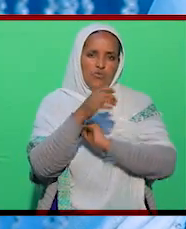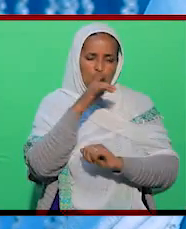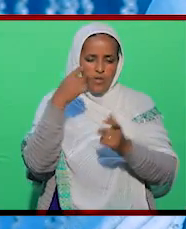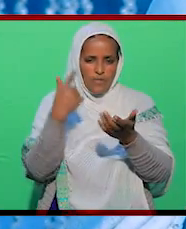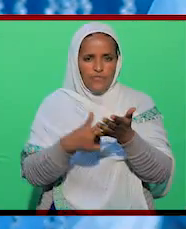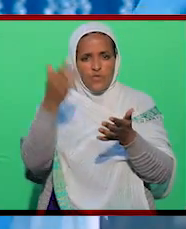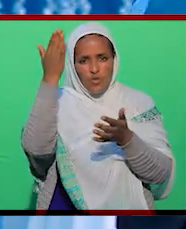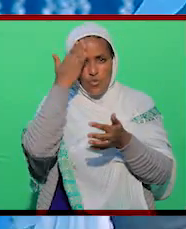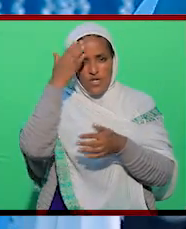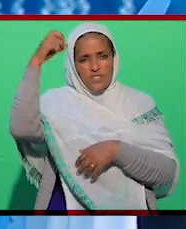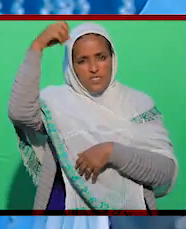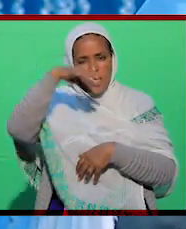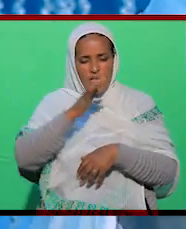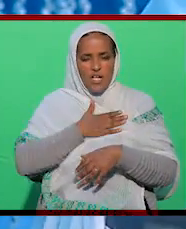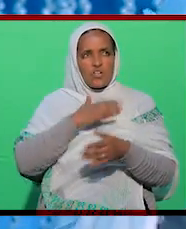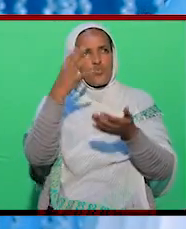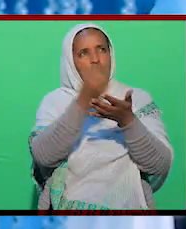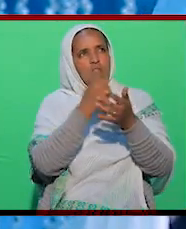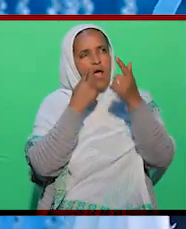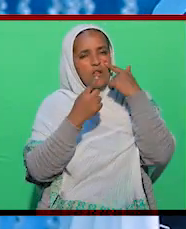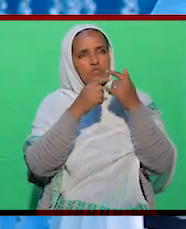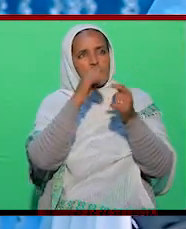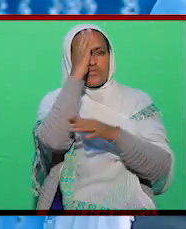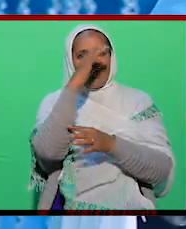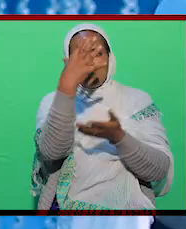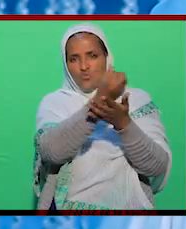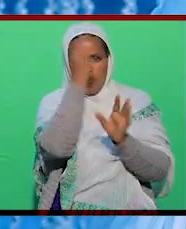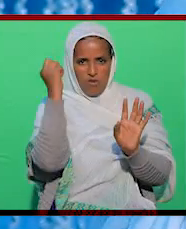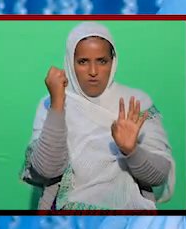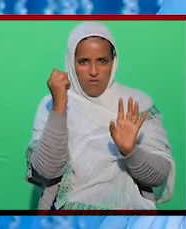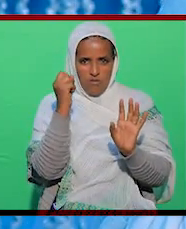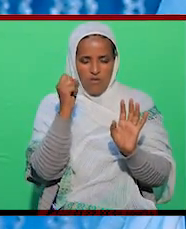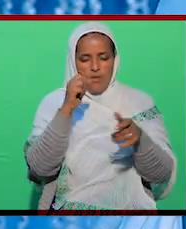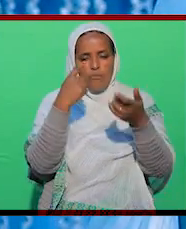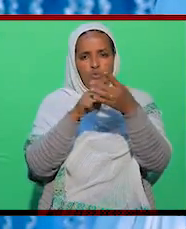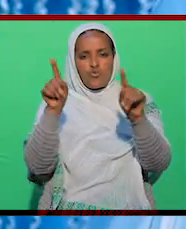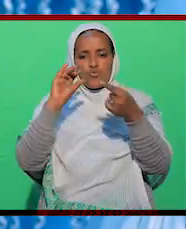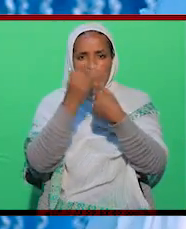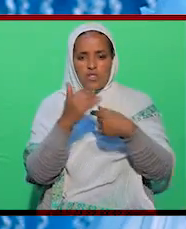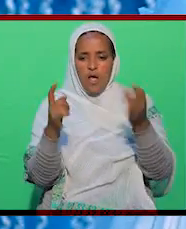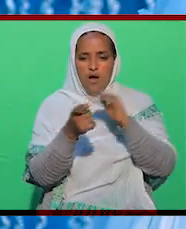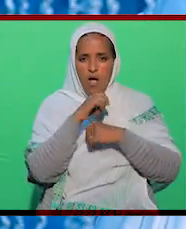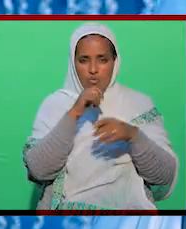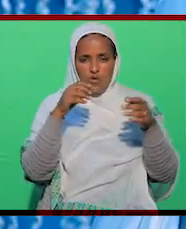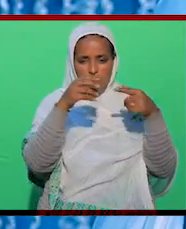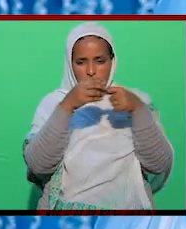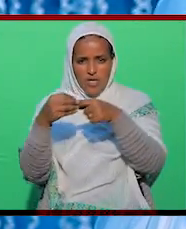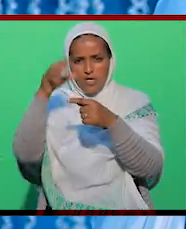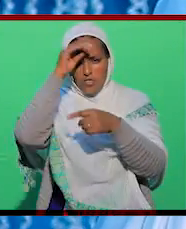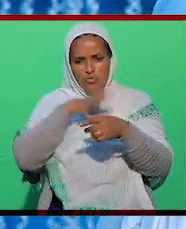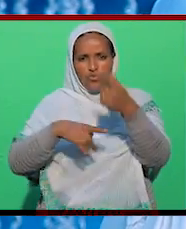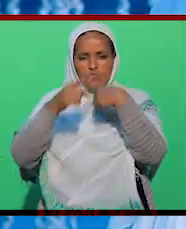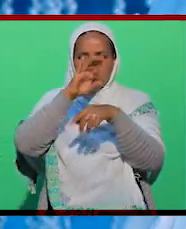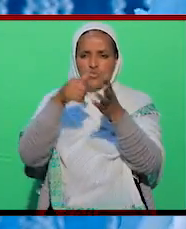ባልነግራት እንዲህ አትሆንም ነበር ይሄን የእውቀት ጸጋህን ከኔ ውሰድልኝ ብለው አልቅሰው ተወስዶላቸዋል እና ከዛ በኋላ በልዩ ሁኔታ ካልሆነ